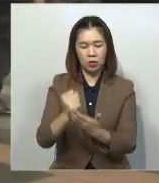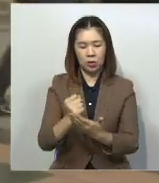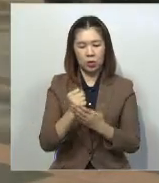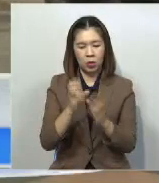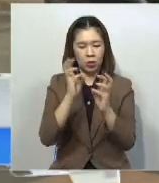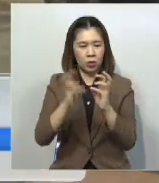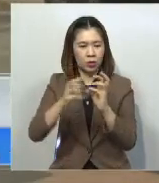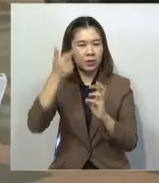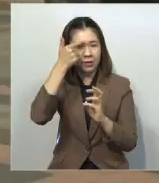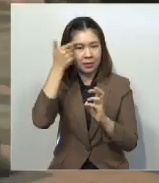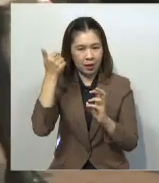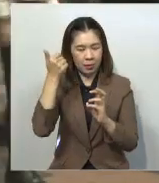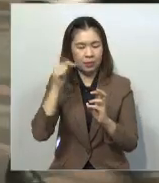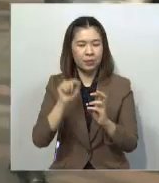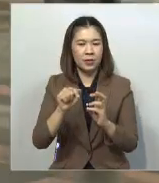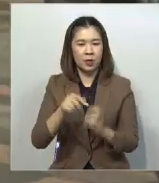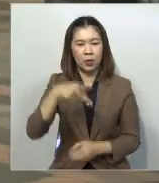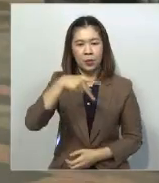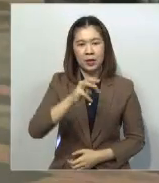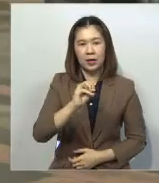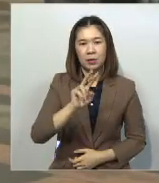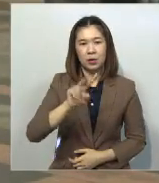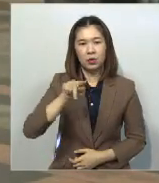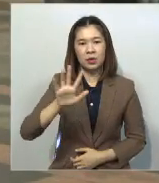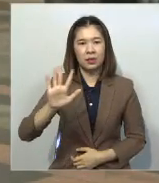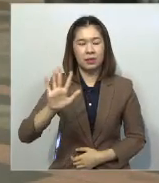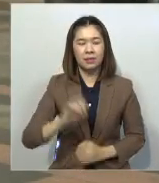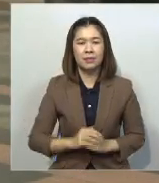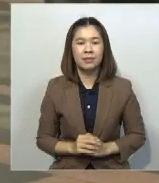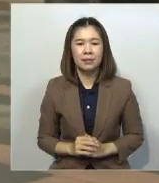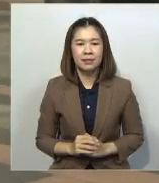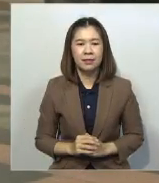อองที่เกิดขึ้นในพื้นที่นั่นก็คือค่า PM 2.5 นั่นเองครับ